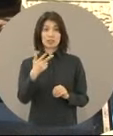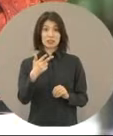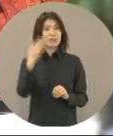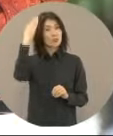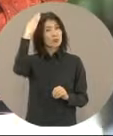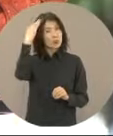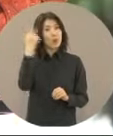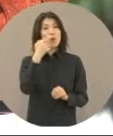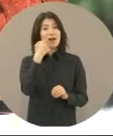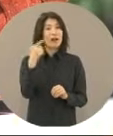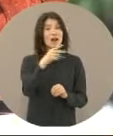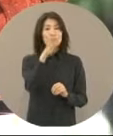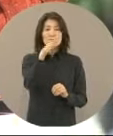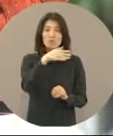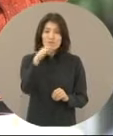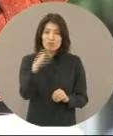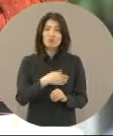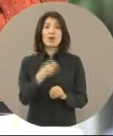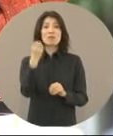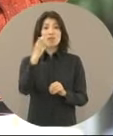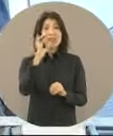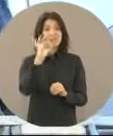、金箔なども使われています。